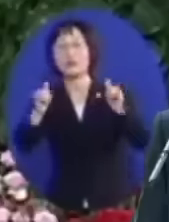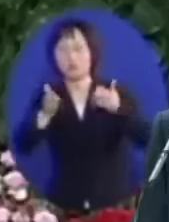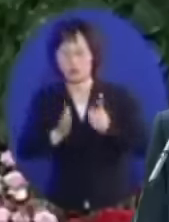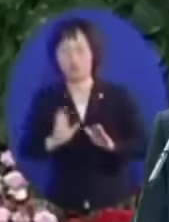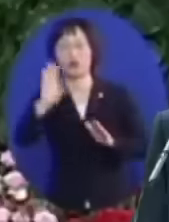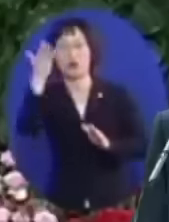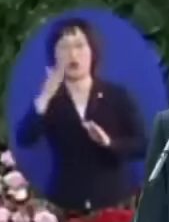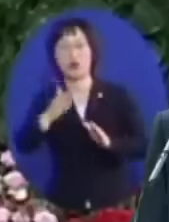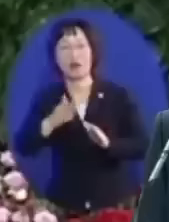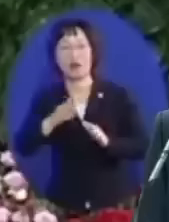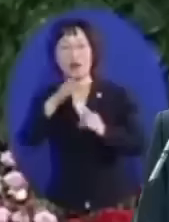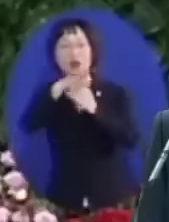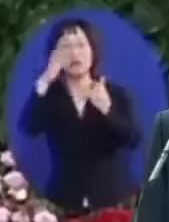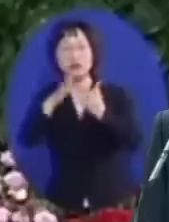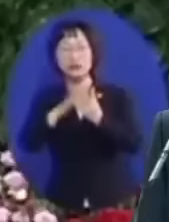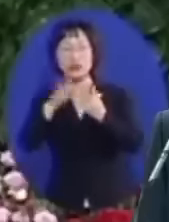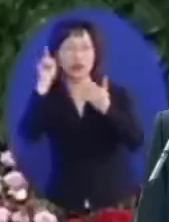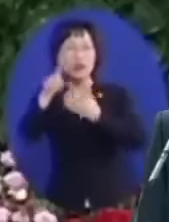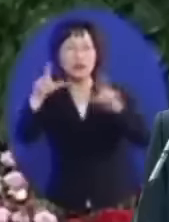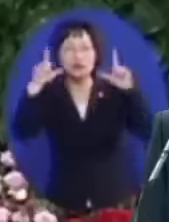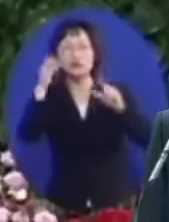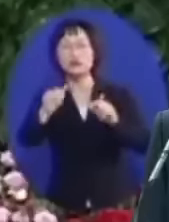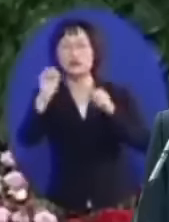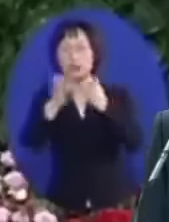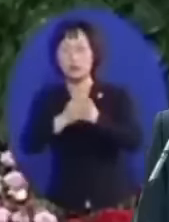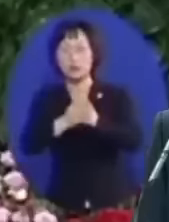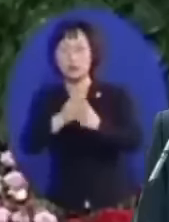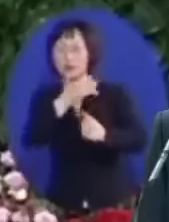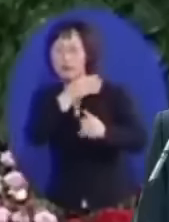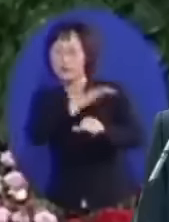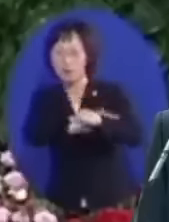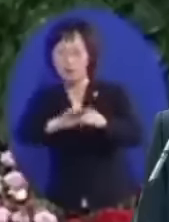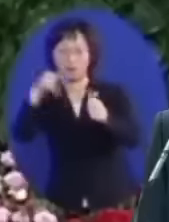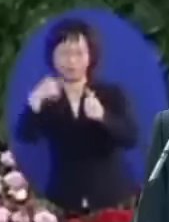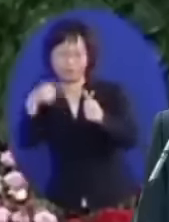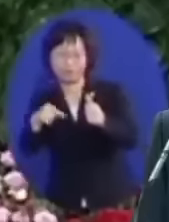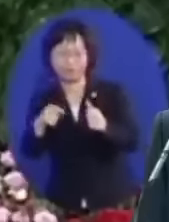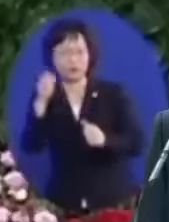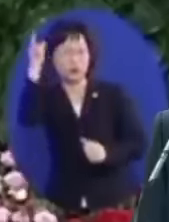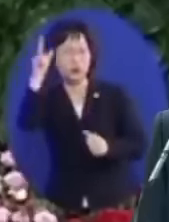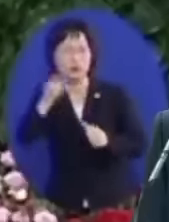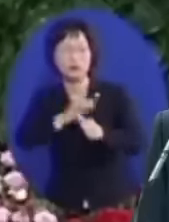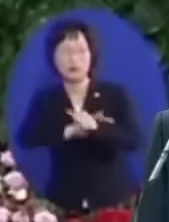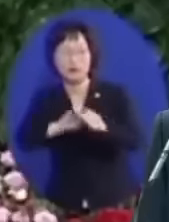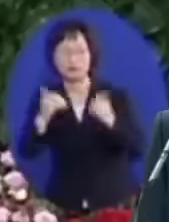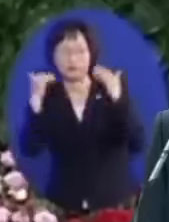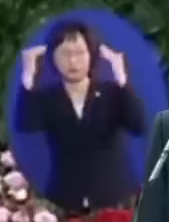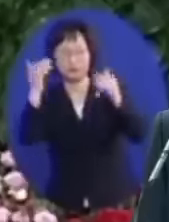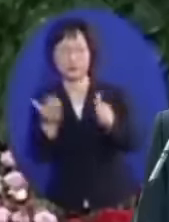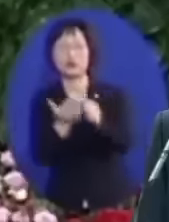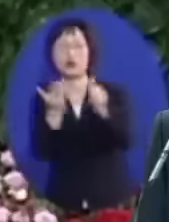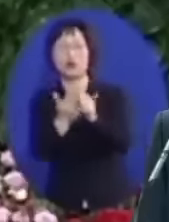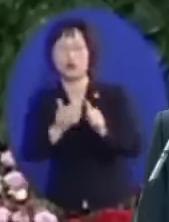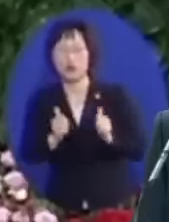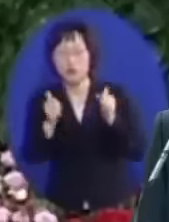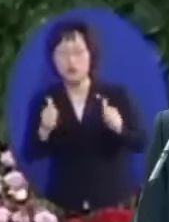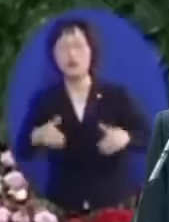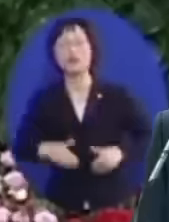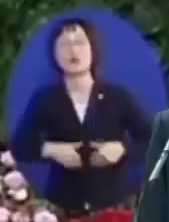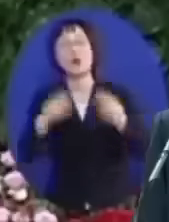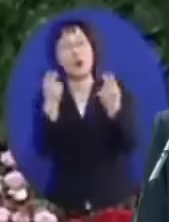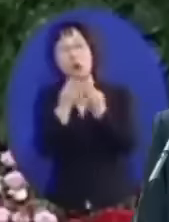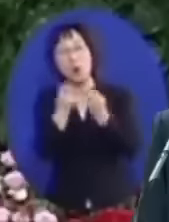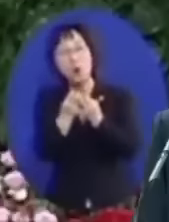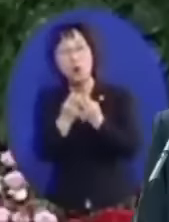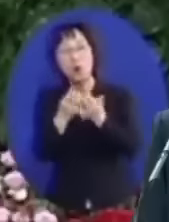어린이를 소중히 여기며 잘 교육시켜 훌륭하게 자라게 하는데 우리는 전력을 기울여야 합니다. 그러면 어떻게 어린이를